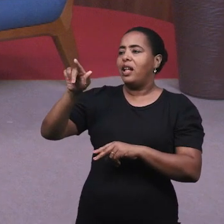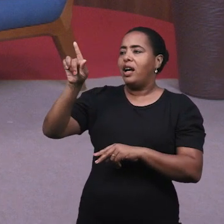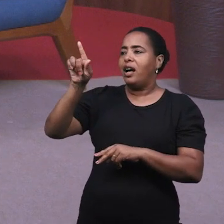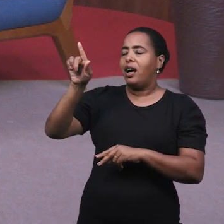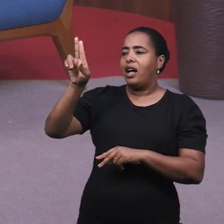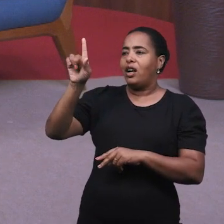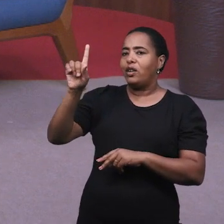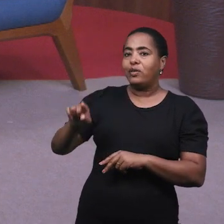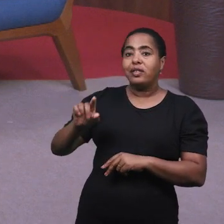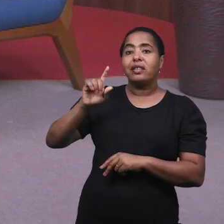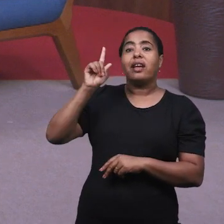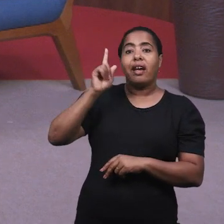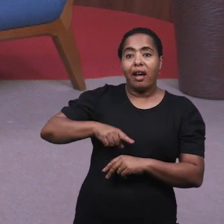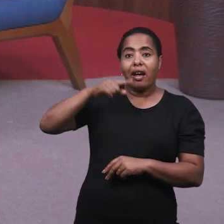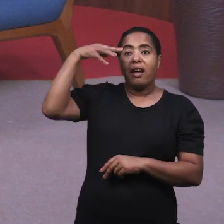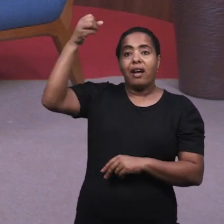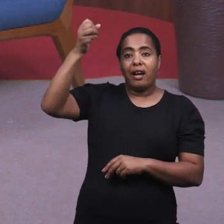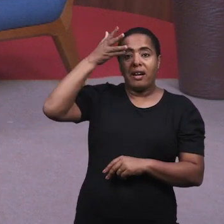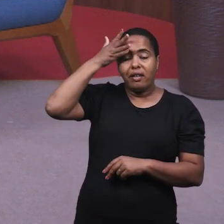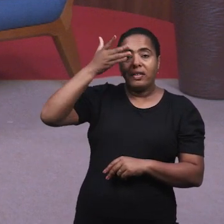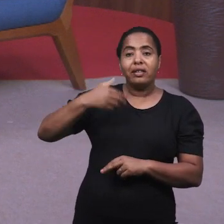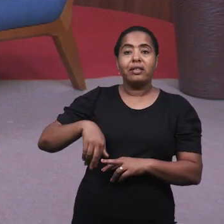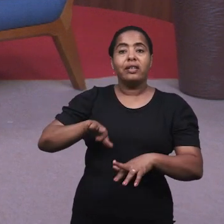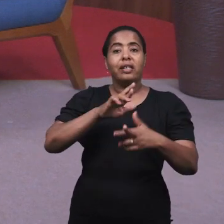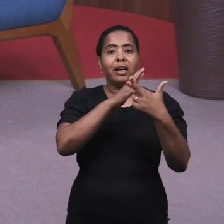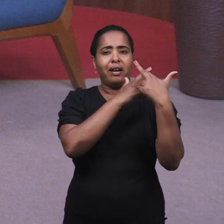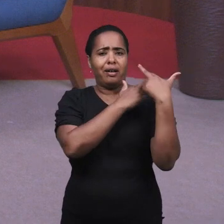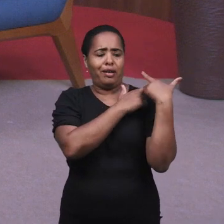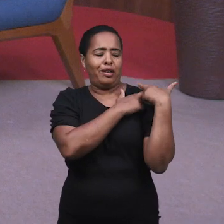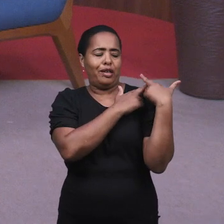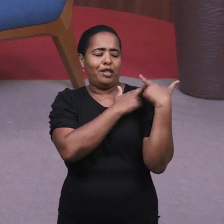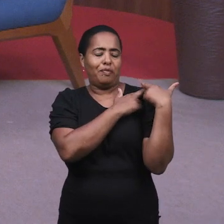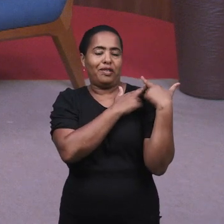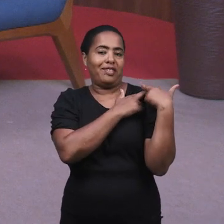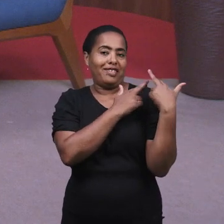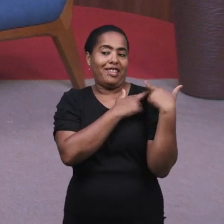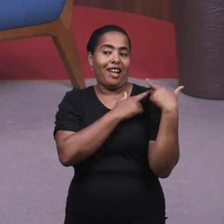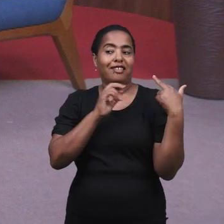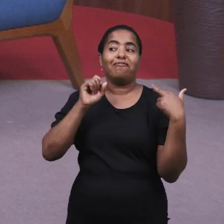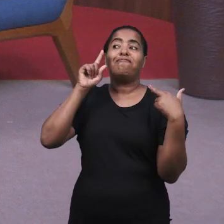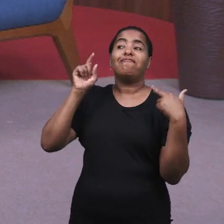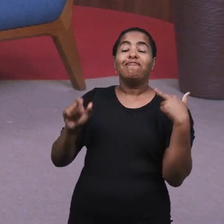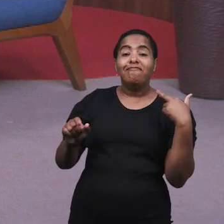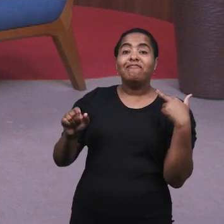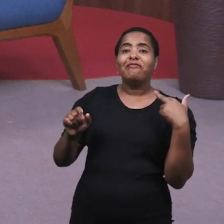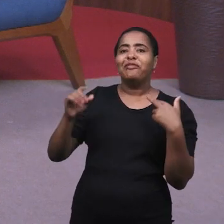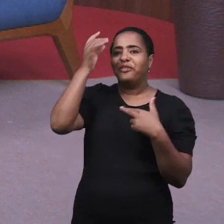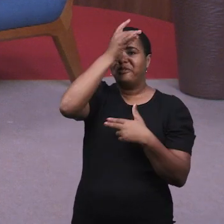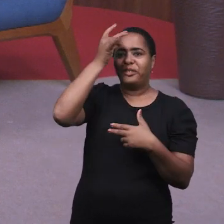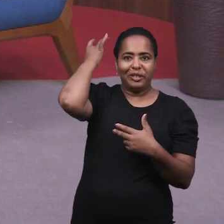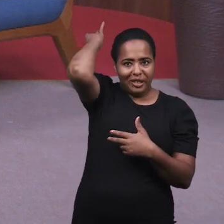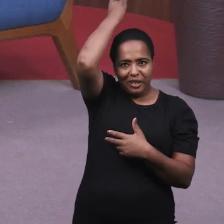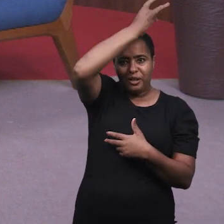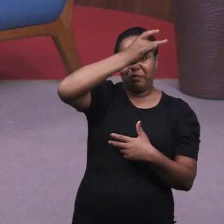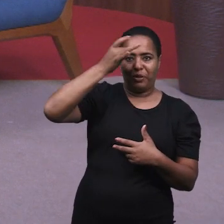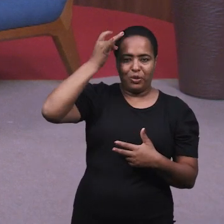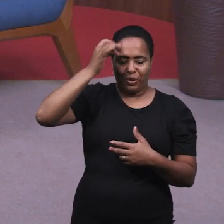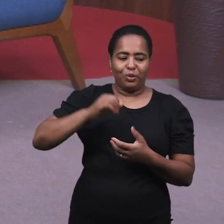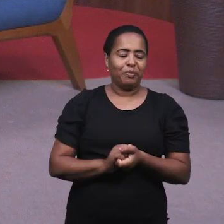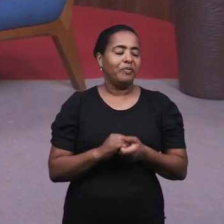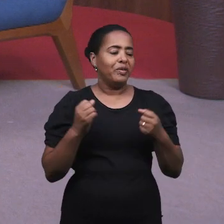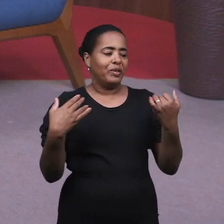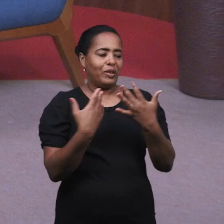fonction, une mission du Saint-Esprit dans la vie de l'homme. Gloire à Jésus. Bon, on arrive à la fin de